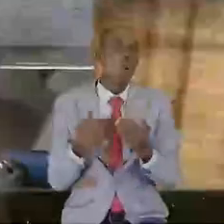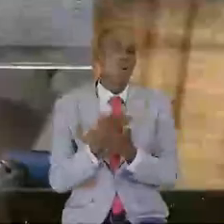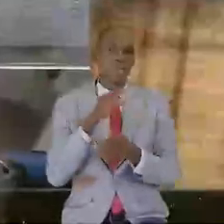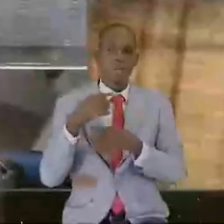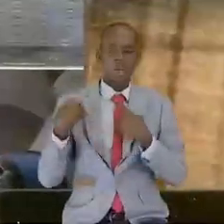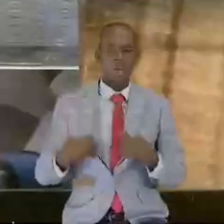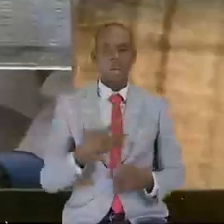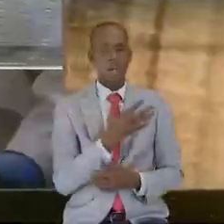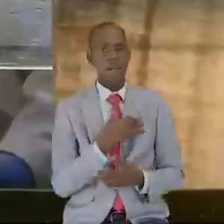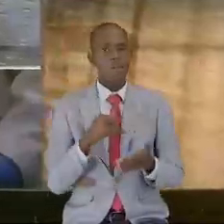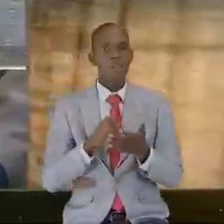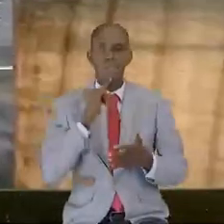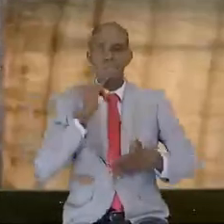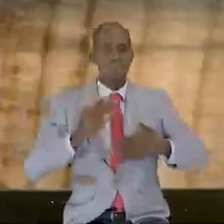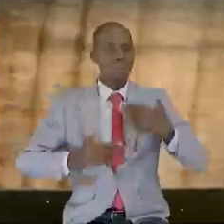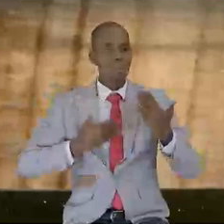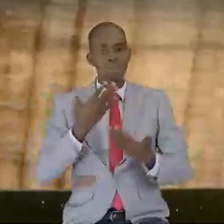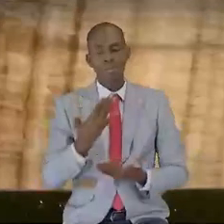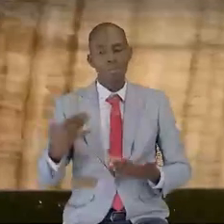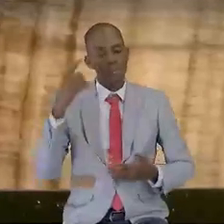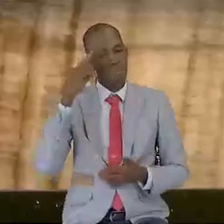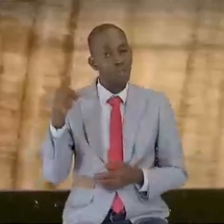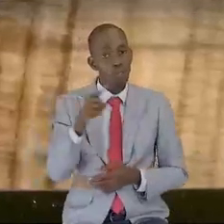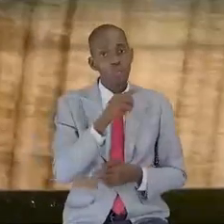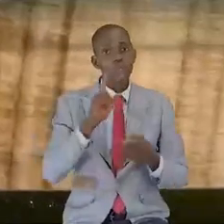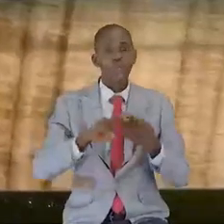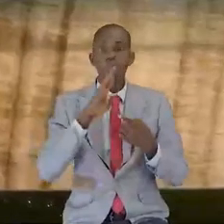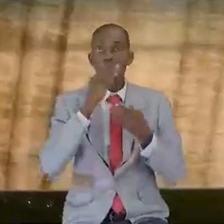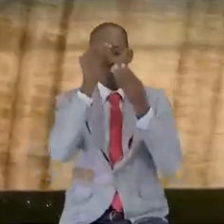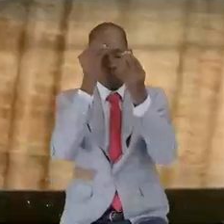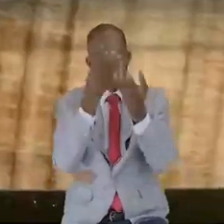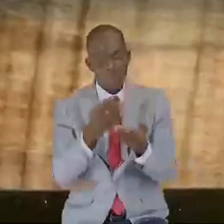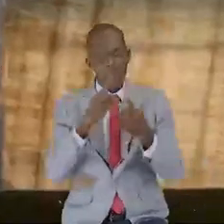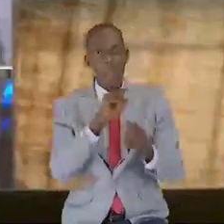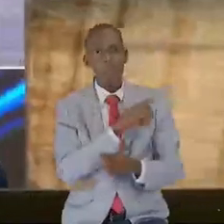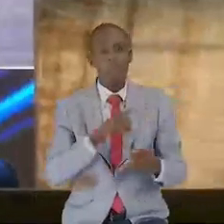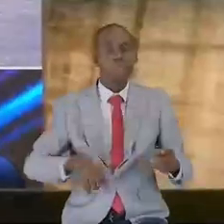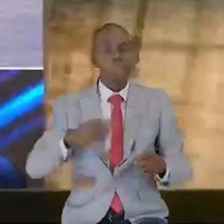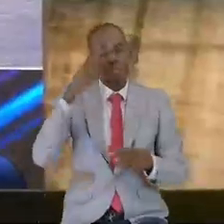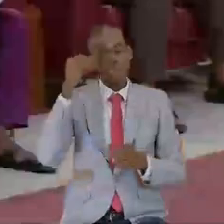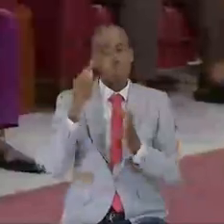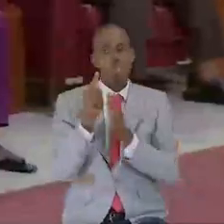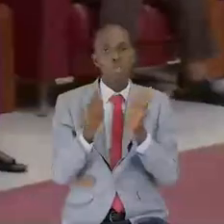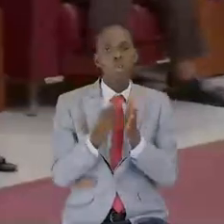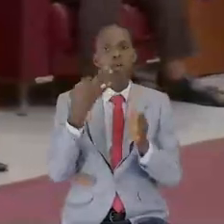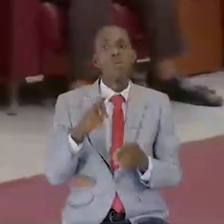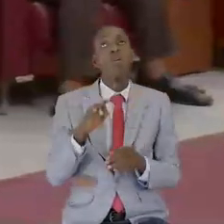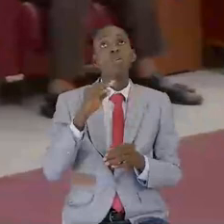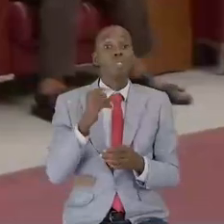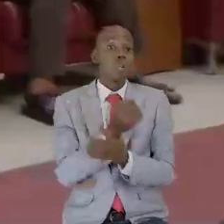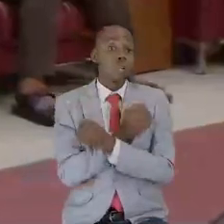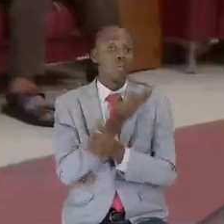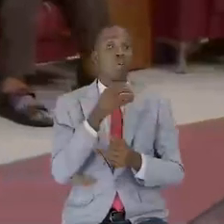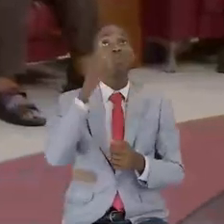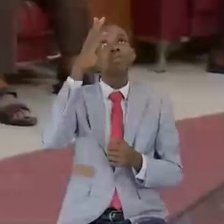pour vous d'être obéissant au Seigneur parce que l'amour de Dieu est affermi dans votre cœur. Et je prie que cet